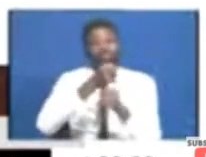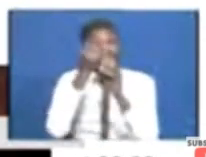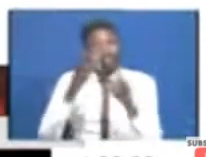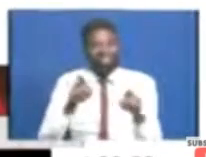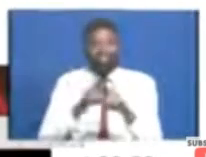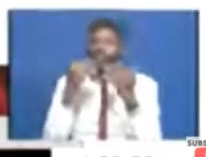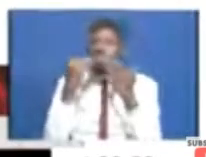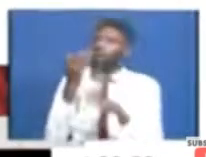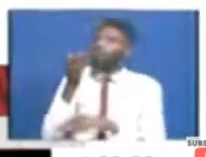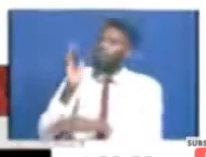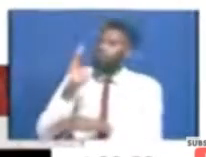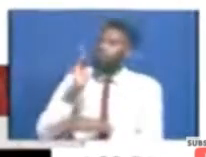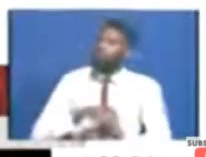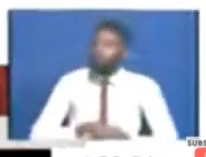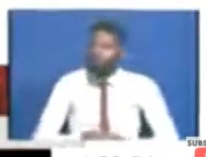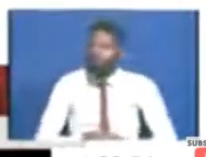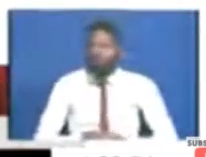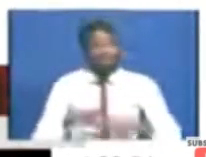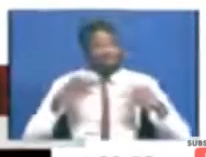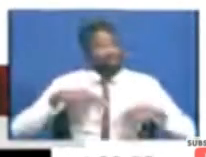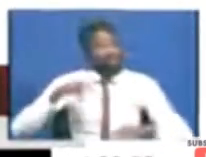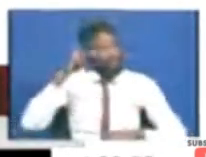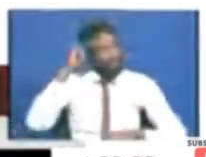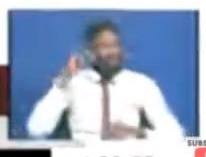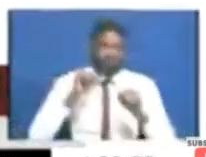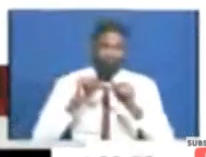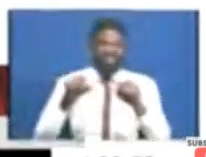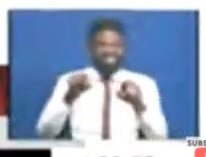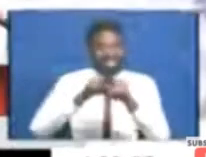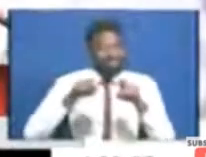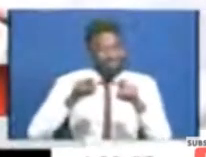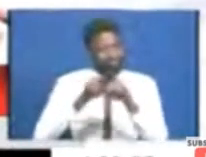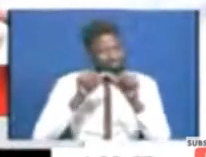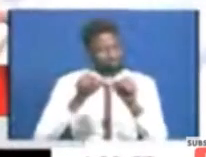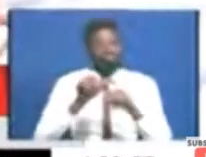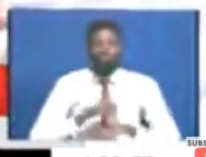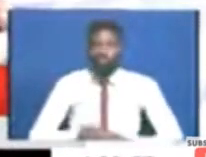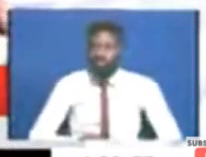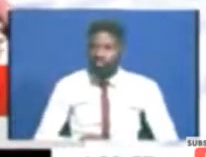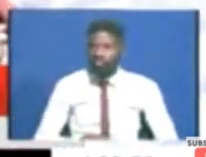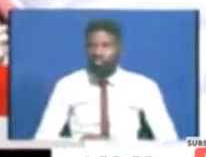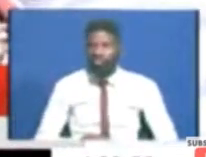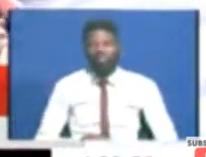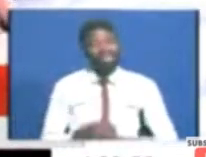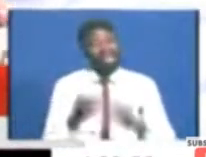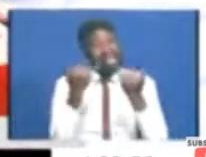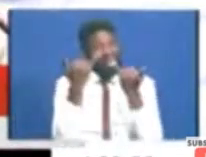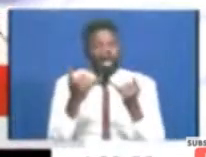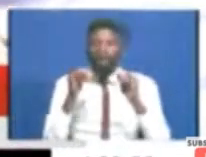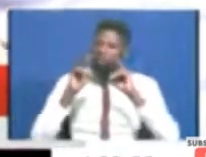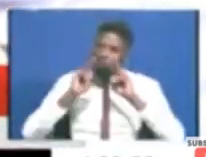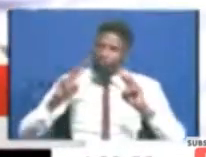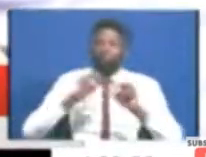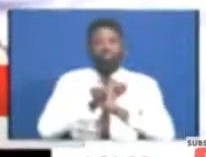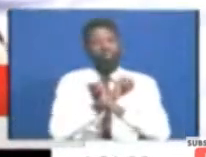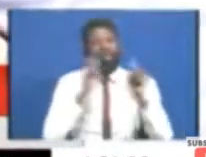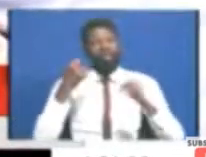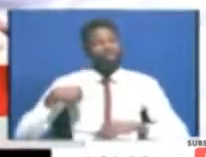Mungu. Watu wa Mandera tuendelee hivyo na tushikilie hapo hapo. Hali ya amani sasa iko sawa sawa. Na sisi tulifanya